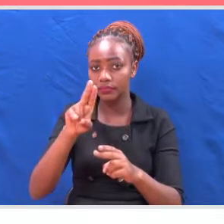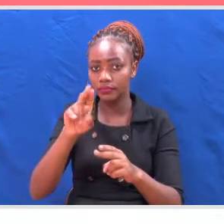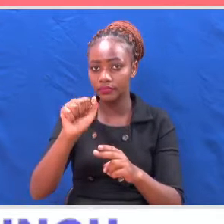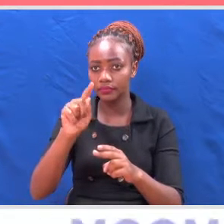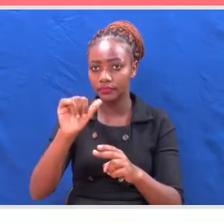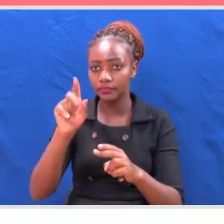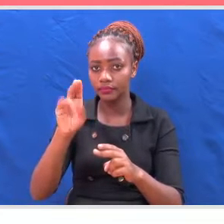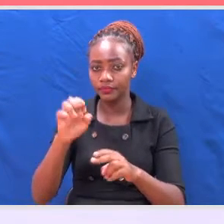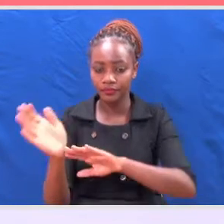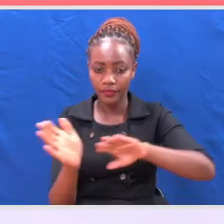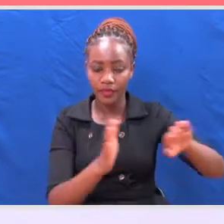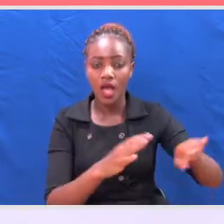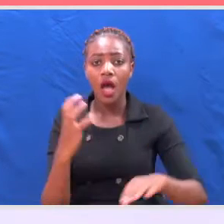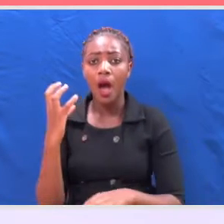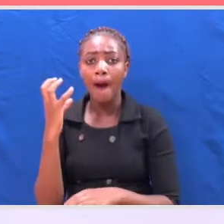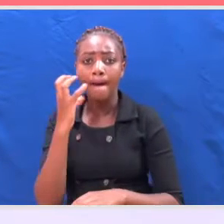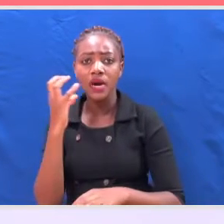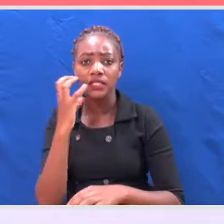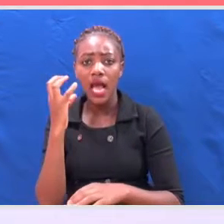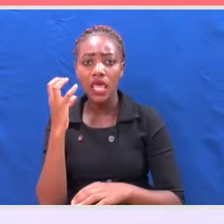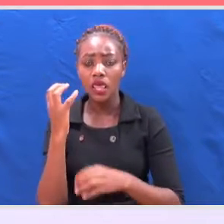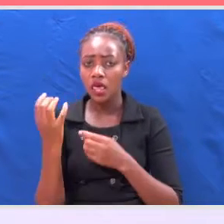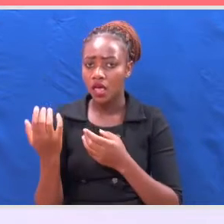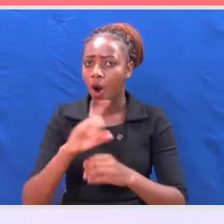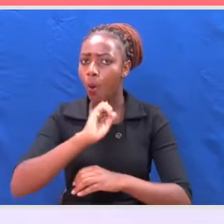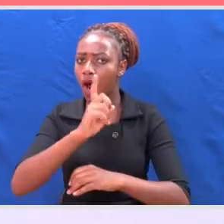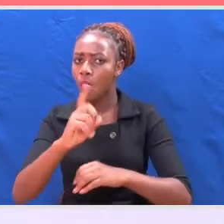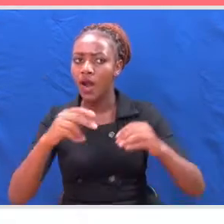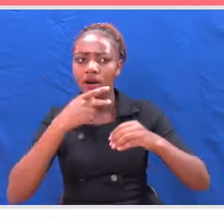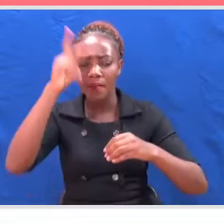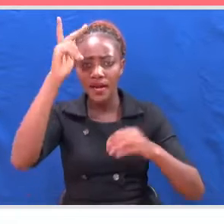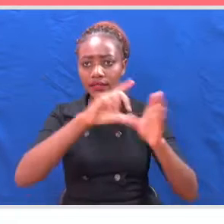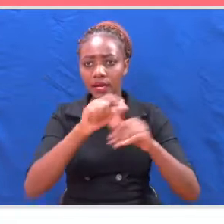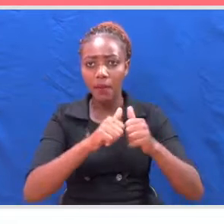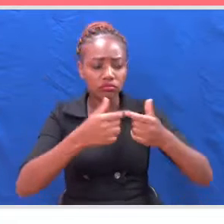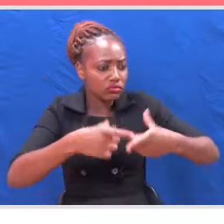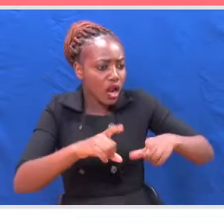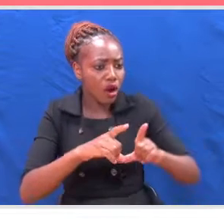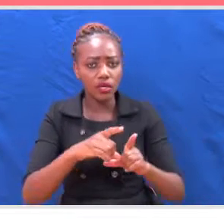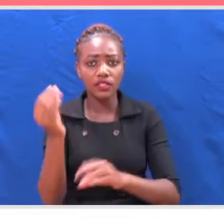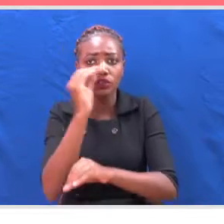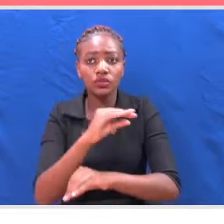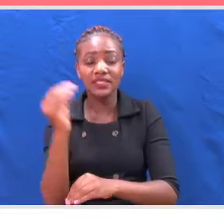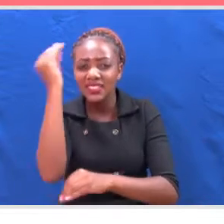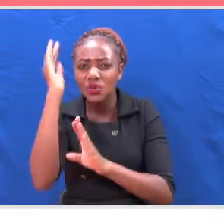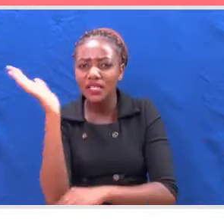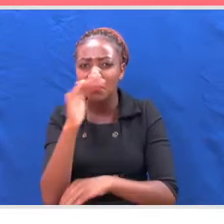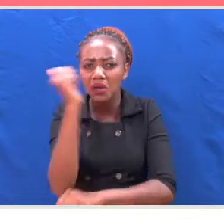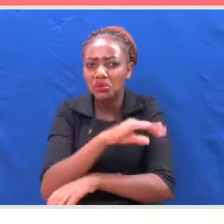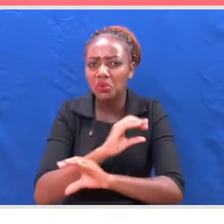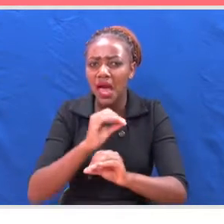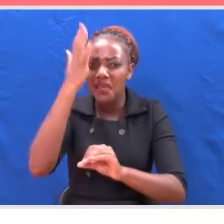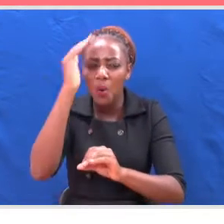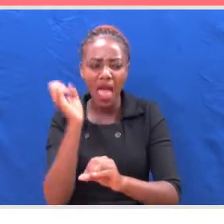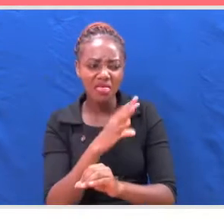Na waziri wa usalama wa ndani Daktari Fred Matiang'i amewaonya wazazi dhidi ya kutoa ruhusa wanafunzi kurejea shuleni kwa hofu ya msambao wa